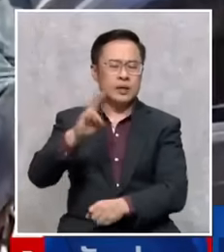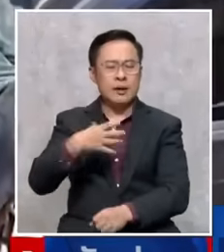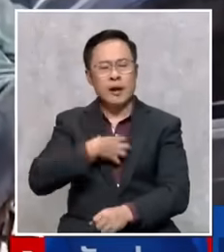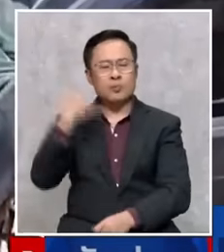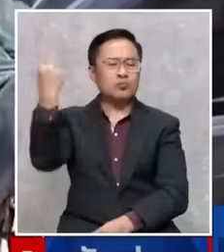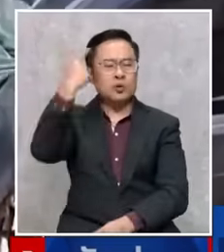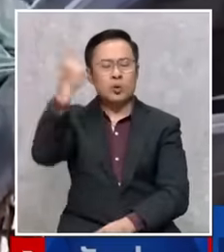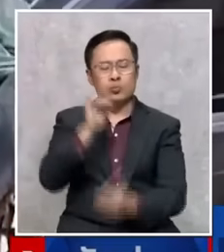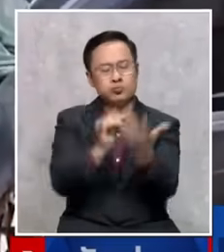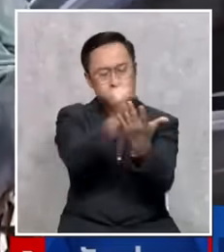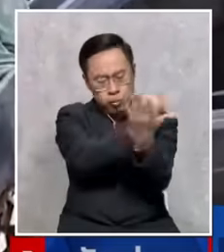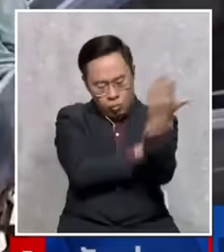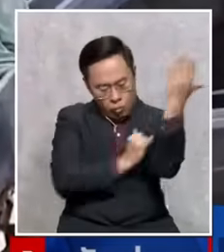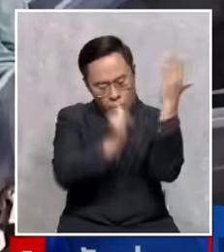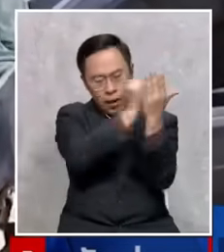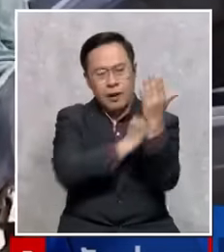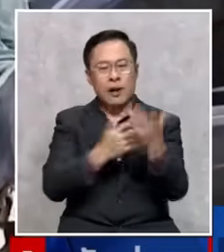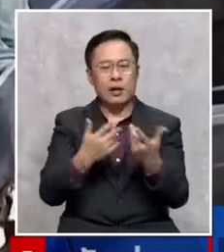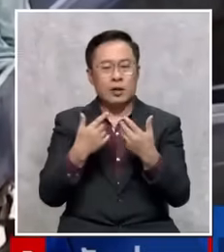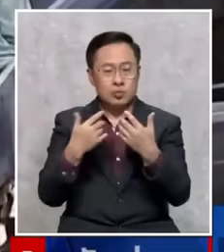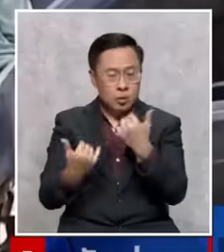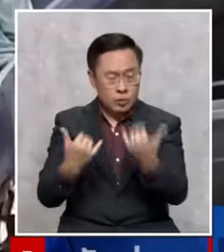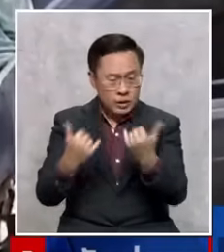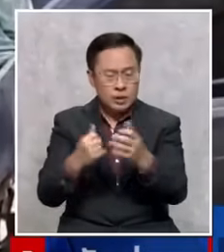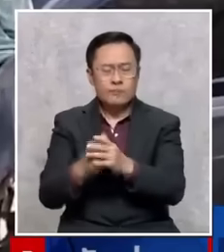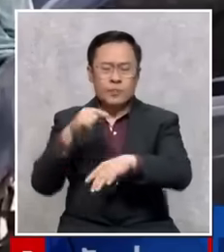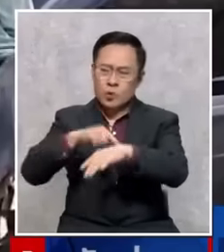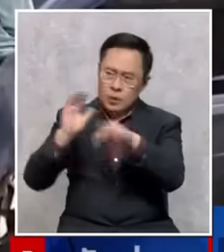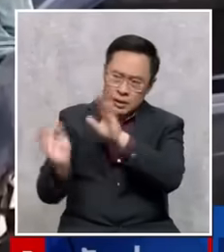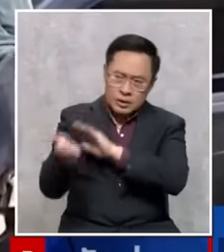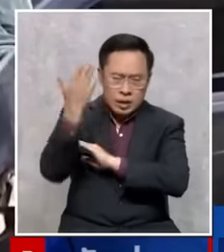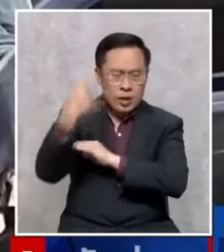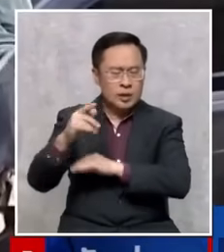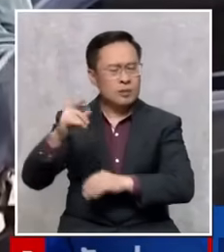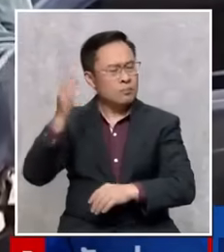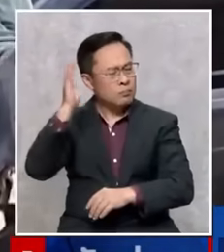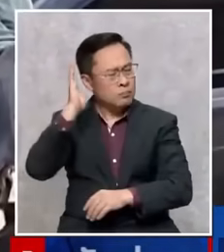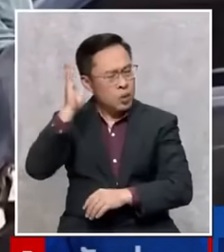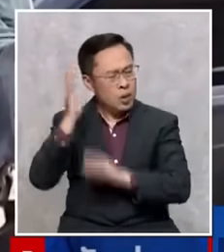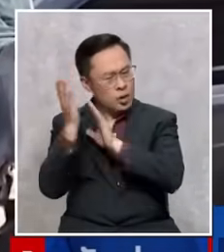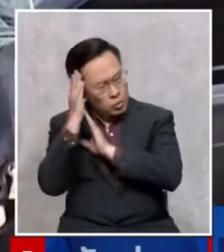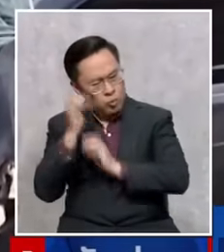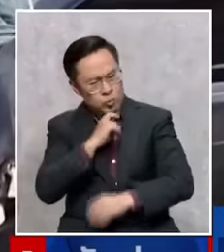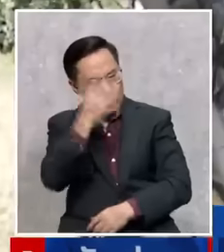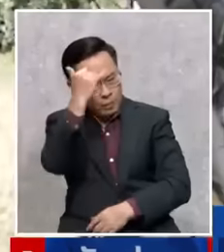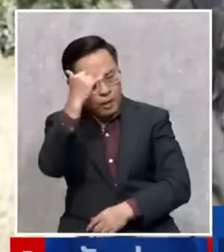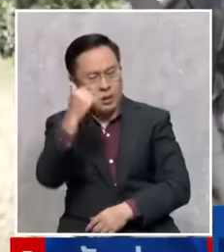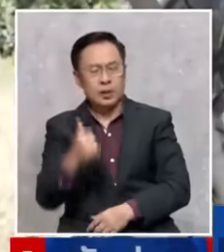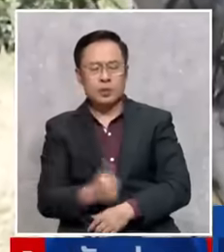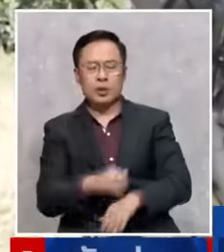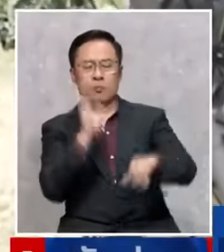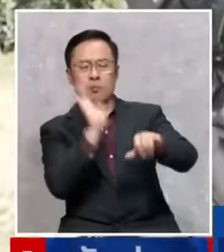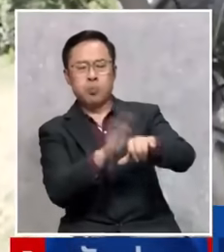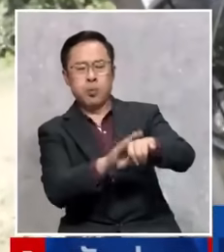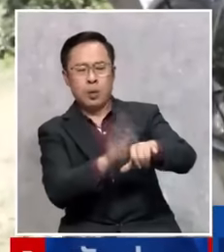เดินผ่านในรถเอ๊ะเห็นทำไมสายก็แล้วทำไมยังไม่ตื่นสักทีก็เลยไปปลุกนะคะคือตอนไปถึงตกใจมากเลยค่ ะ เพื่อนที่นอนในร